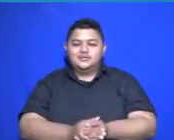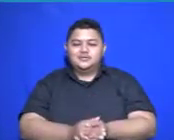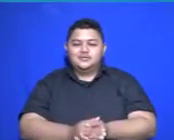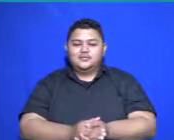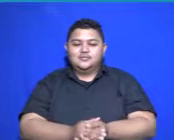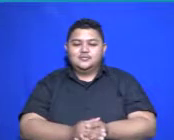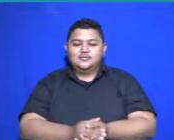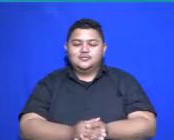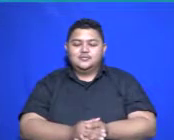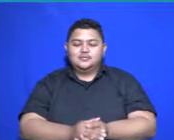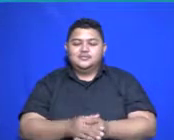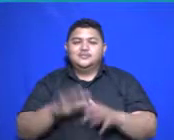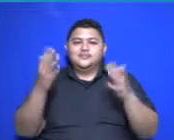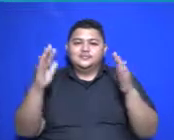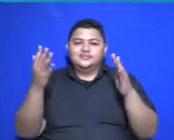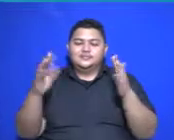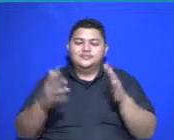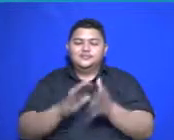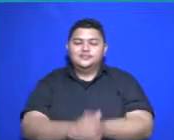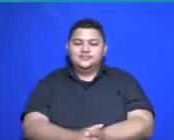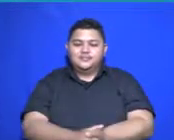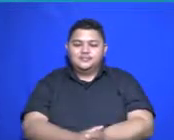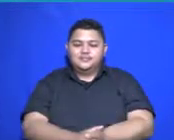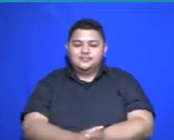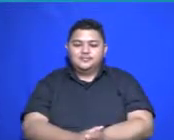khusus presiden. Terima kasih.